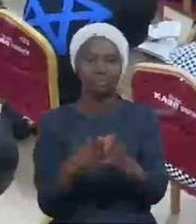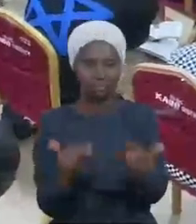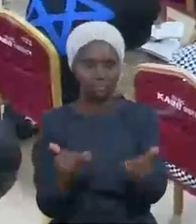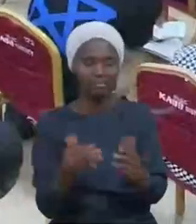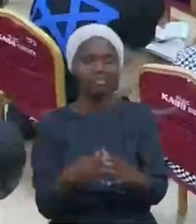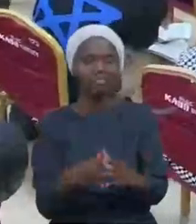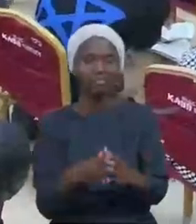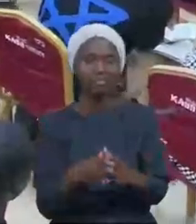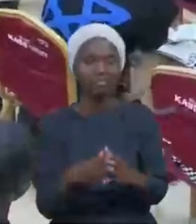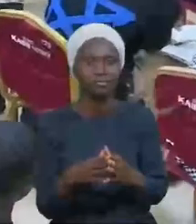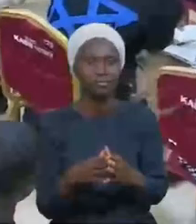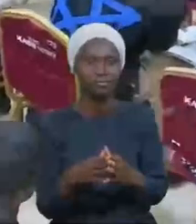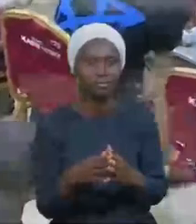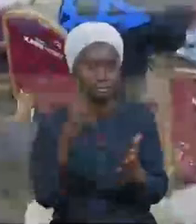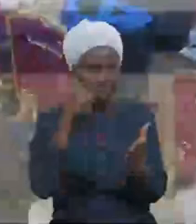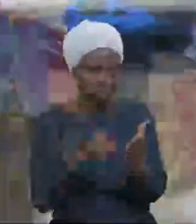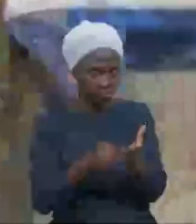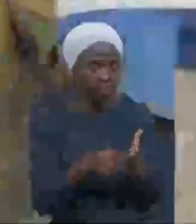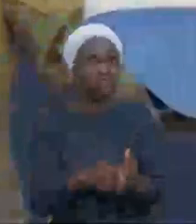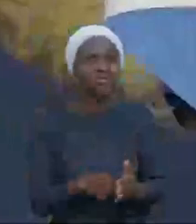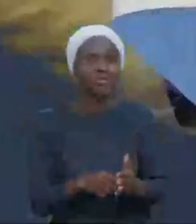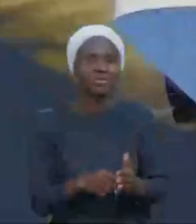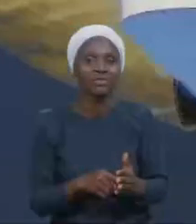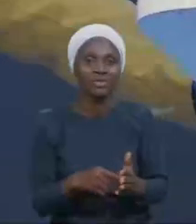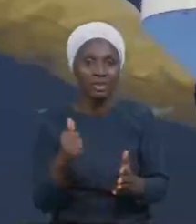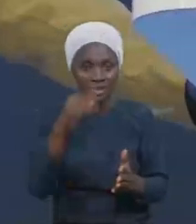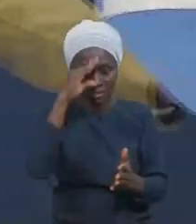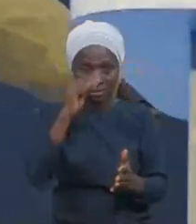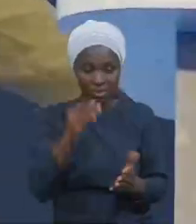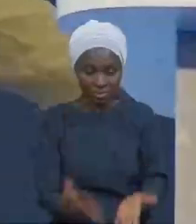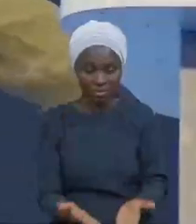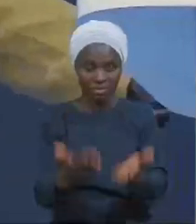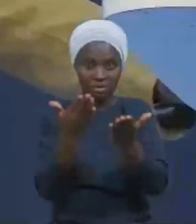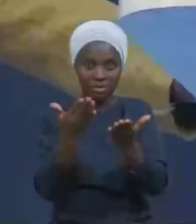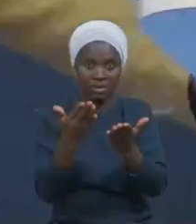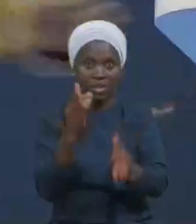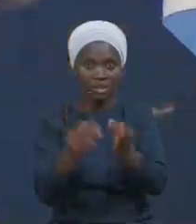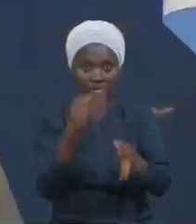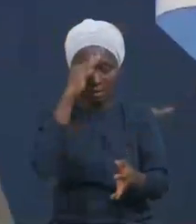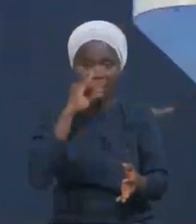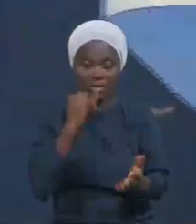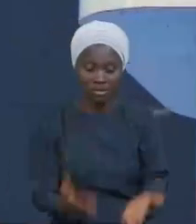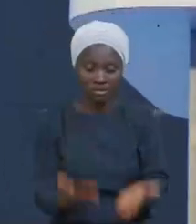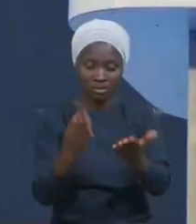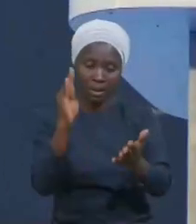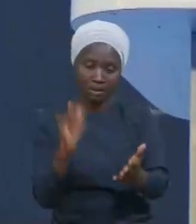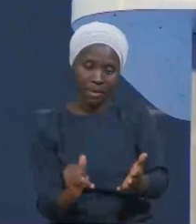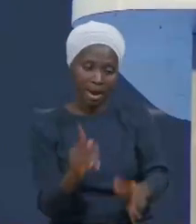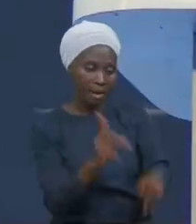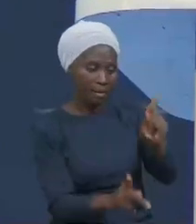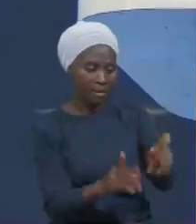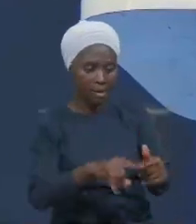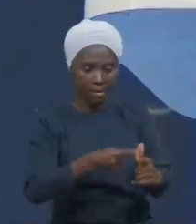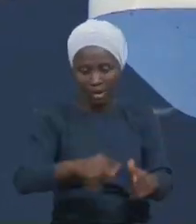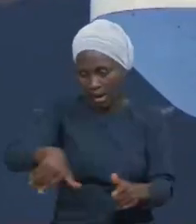homme est élevé par les gens et un autre,